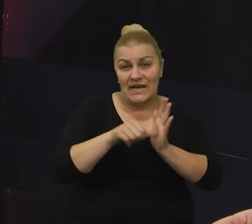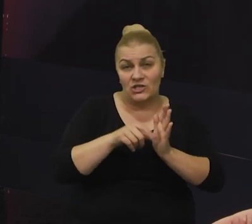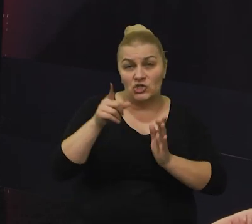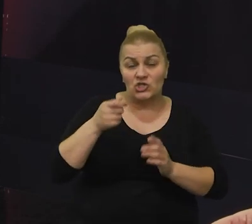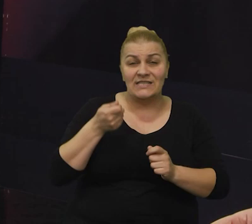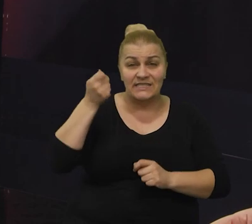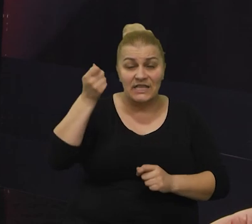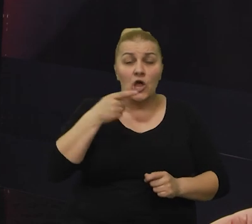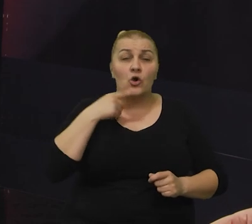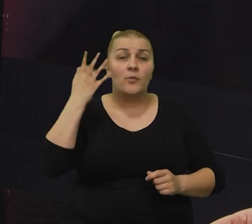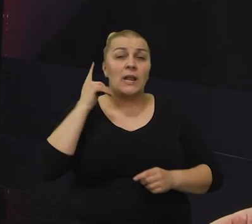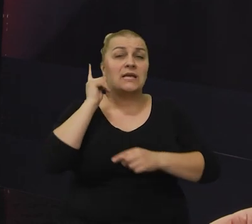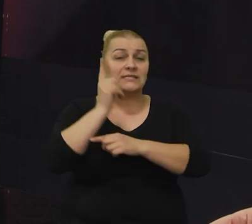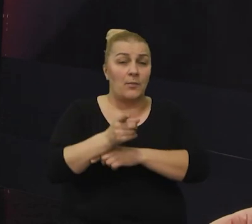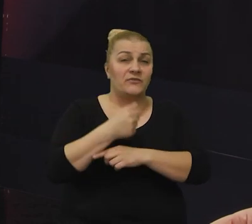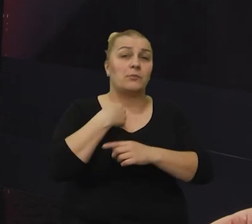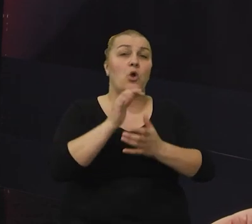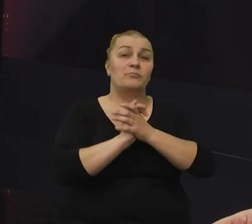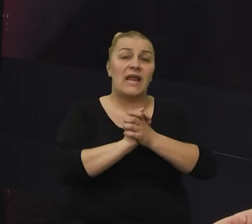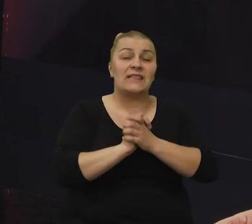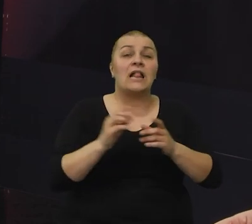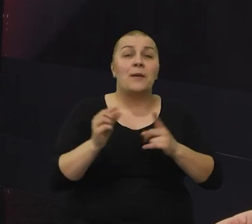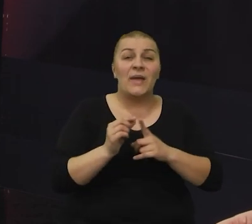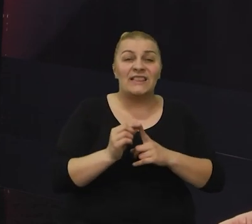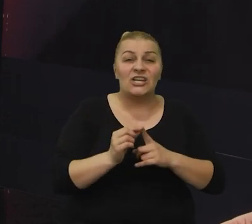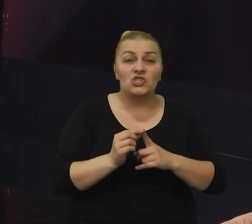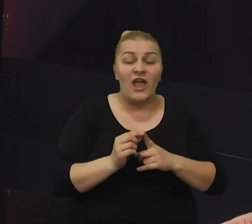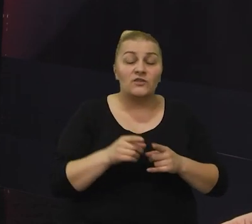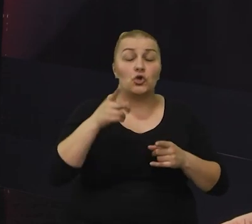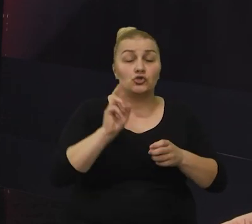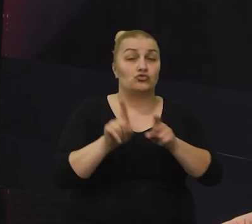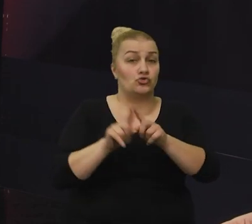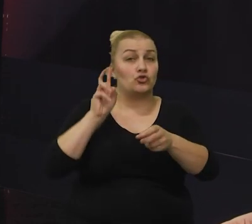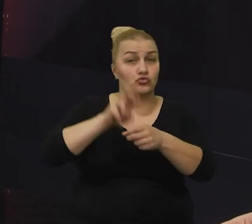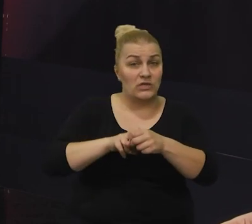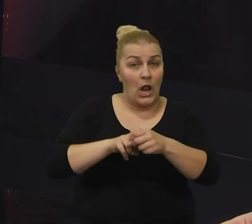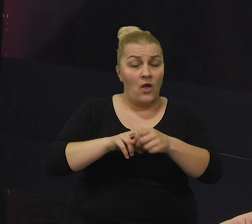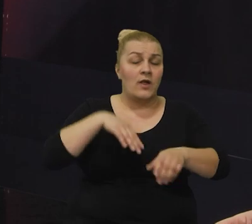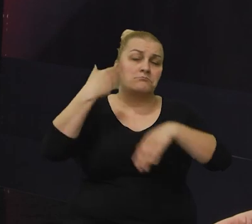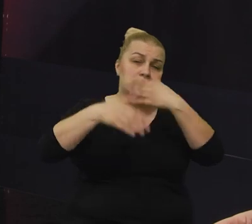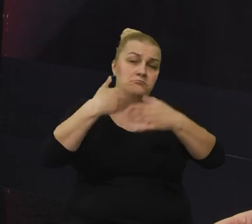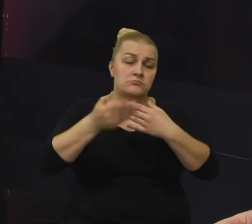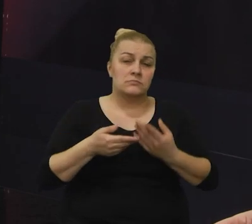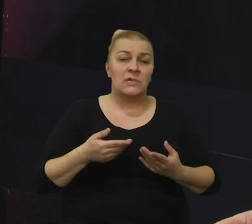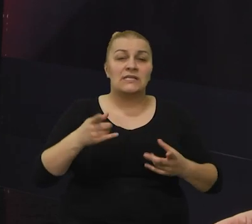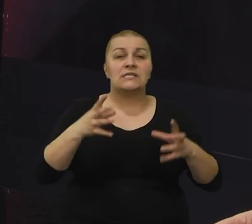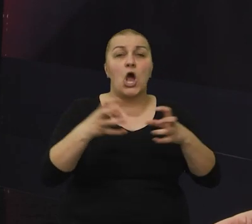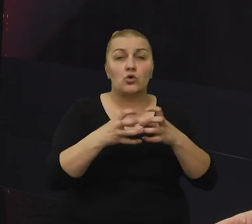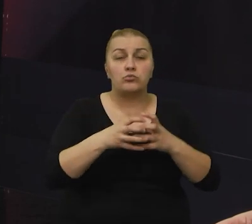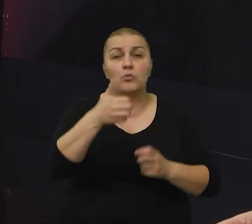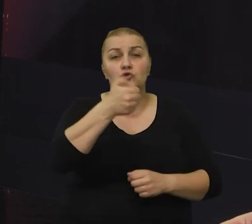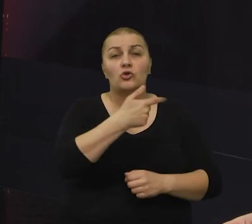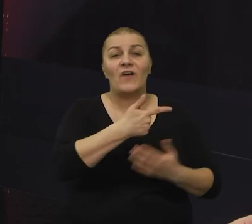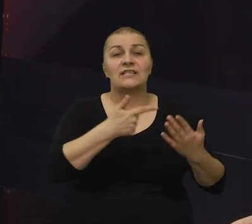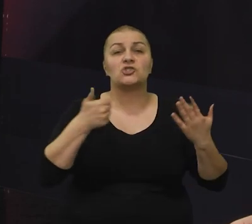središnjice Sina, koji je bio zapovjednik moj prijatelj Petričević. I oni su učestvovali, kasnije ću reći, učestvovali sa onom